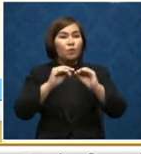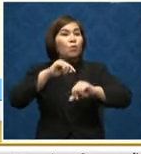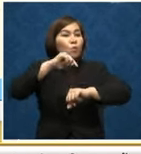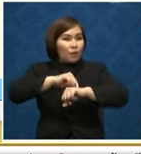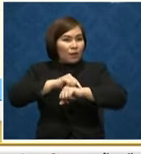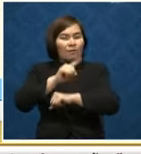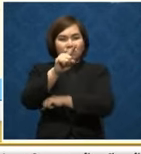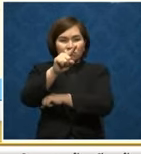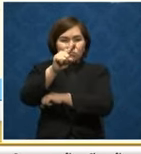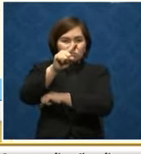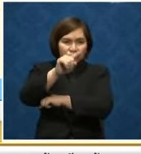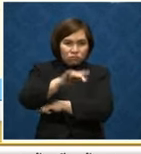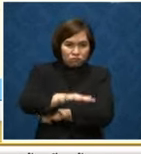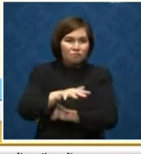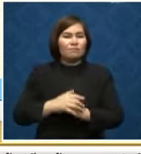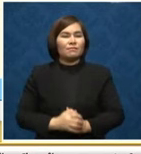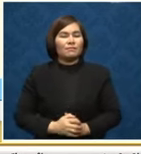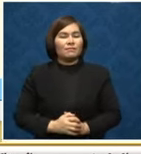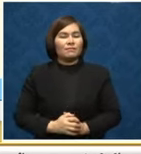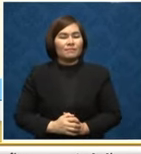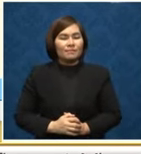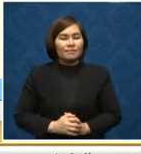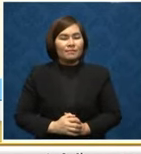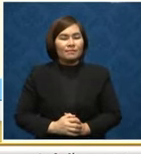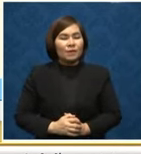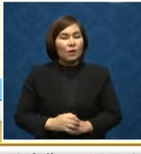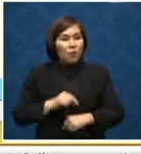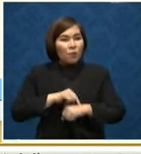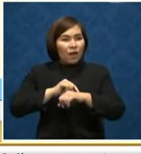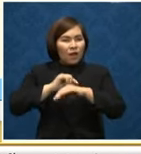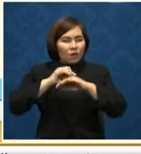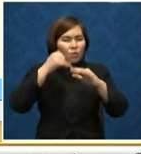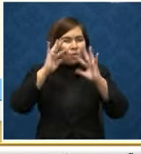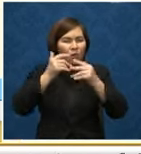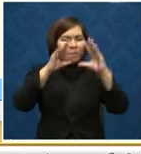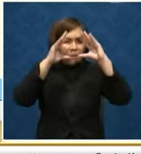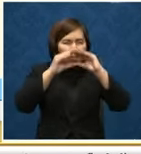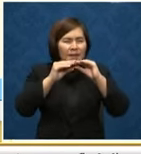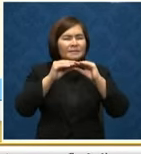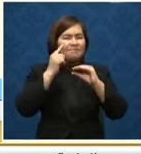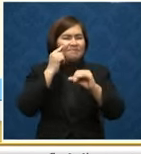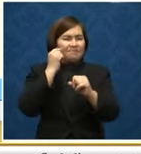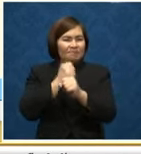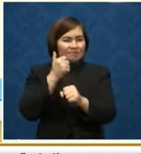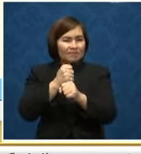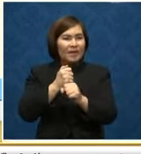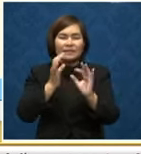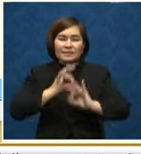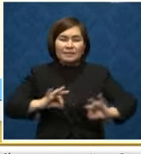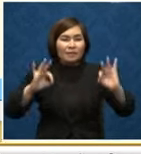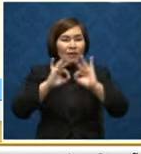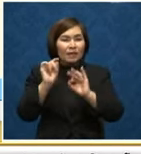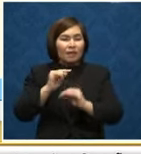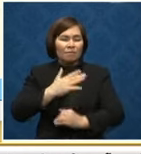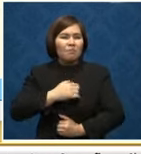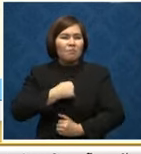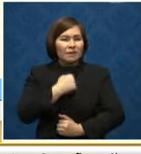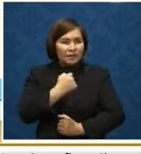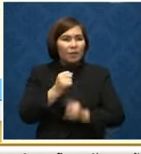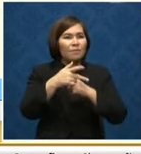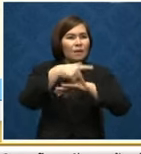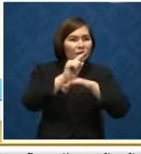งบ่ายเป็นต้นไปแน่นอนครับเราจะเลิกกันค่ำนิดนึงแต่ผมเชื่อมั่นว่าวิสัยทัศน์ของท่านประธานและท่านรองประธานทั้งสองท่